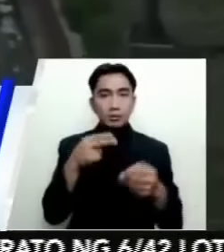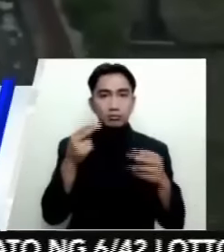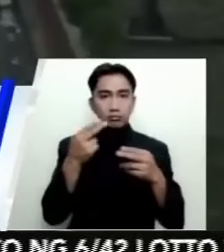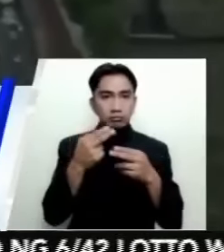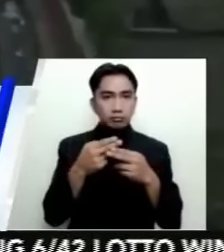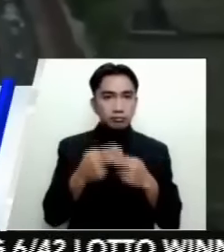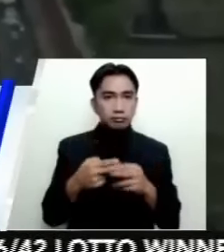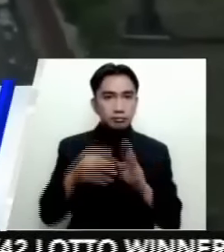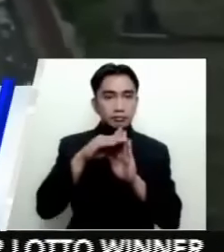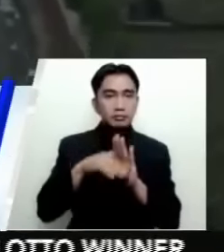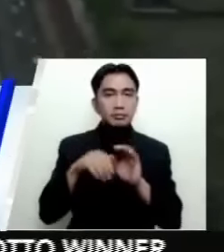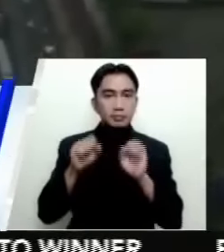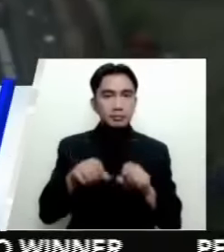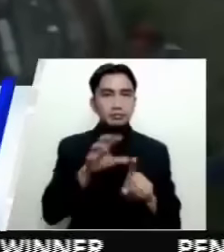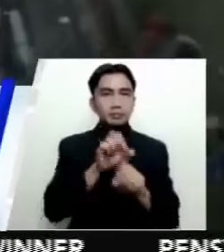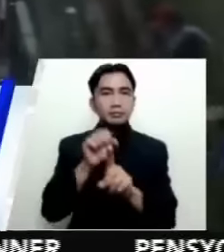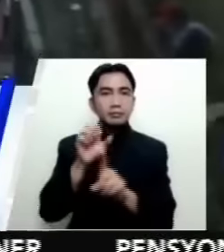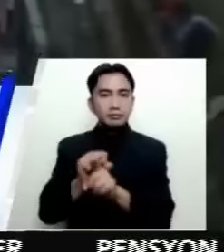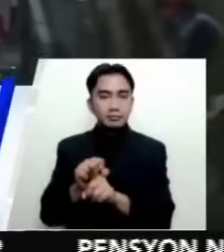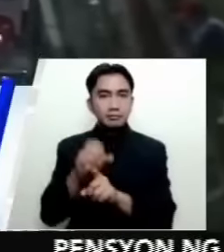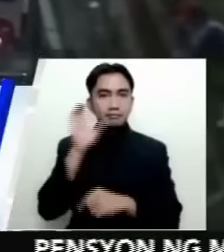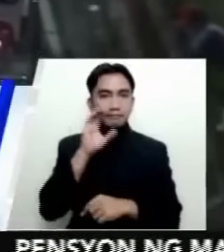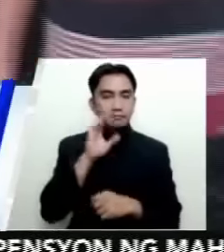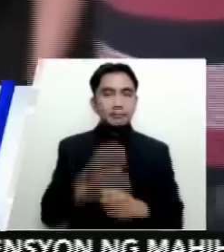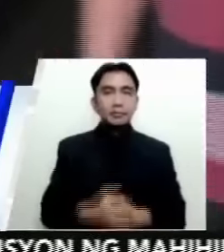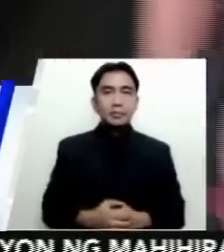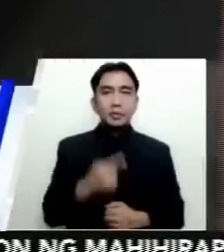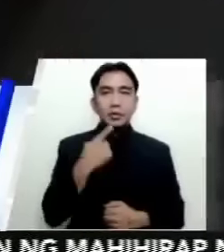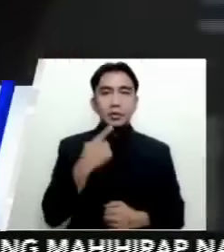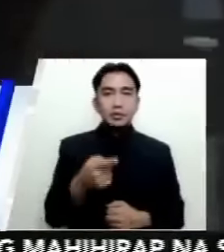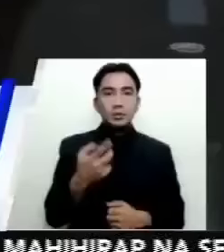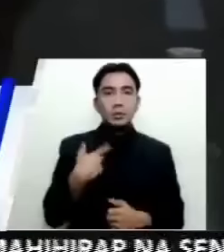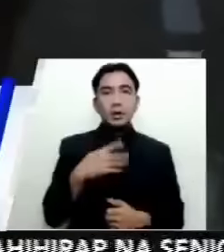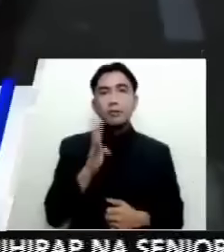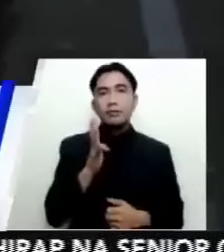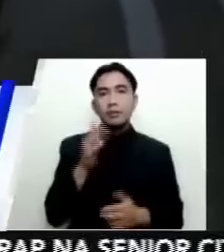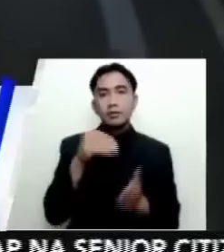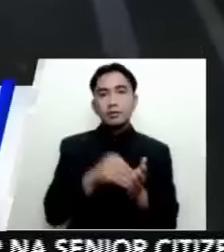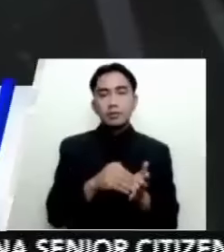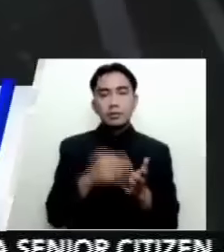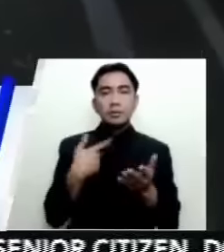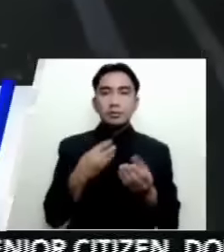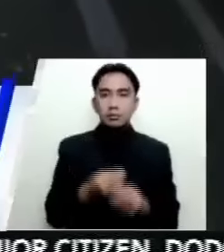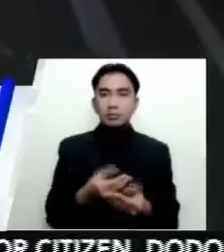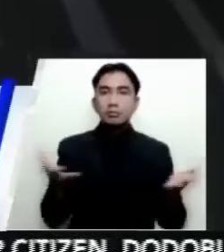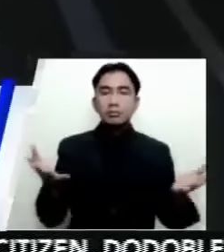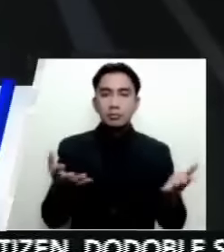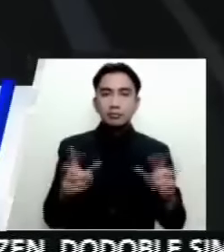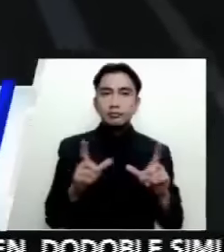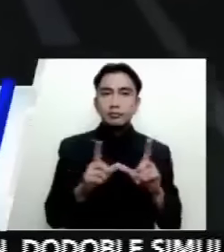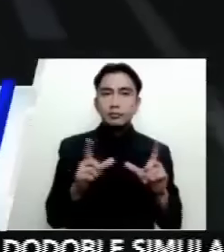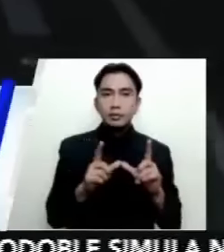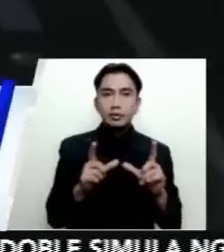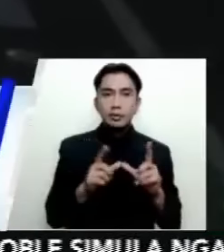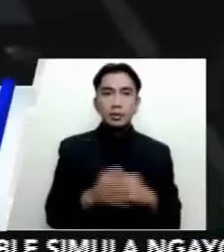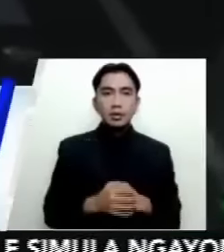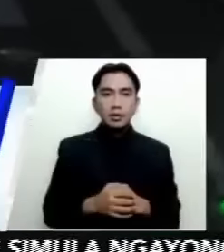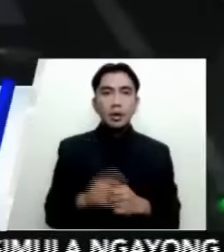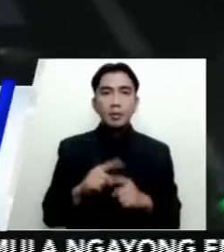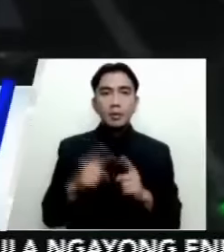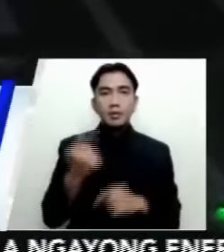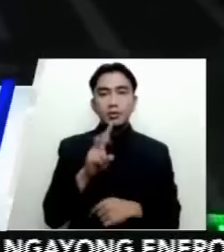mga rehistradong unit. Sa datos ng LTFRB, mahigit 40,000 ang binigyan ng mga prangkisa sa Metro Manila pero nasa 22,000 lamang